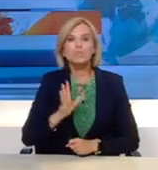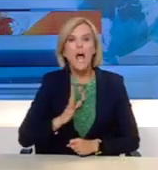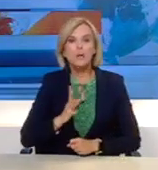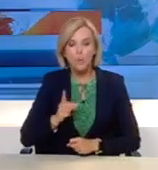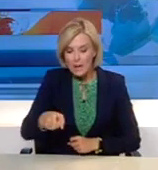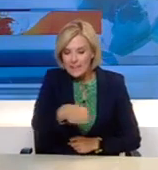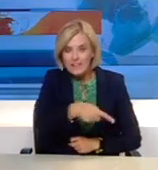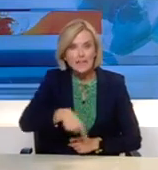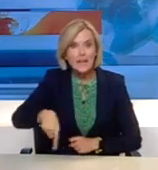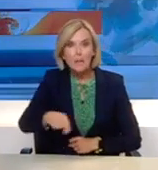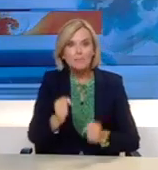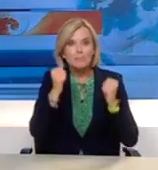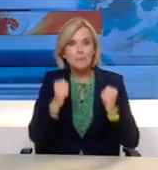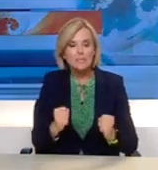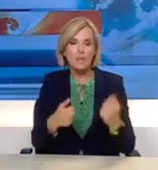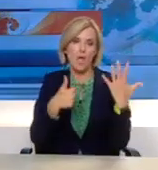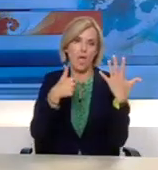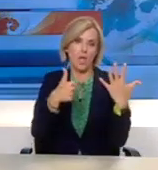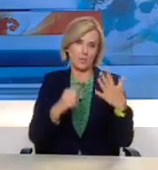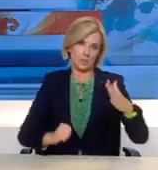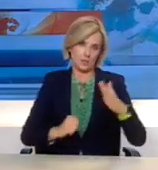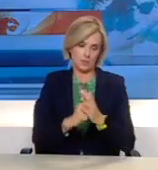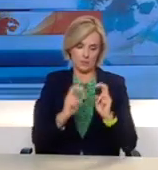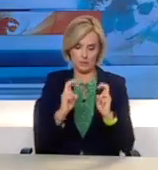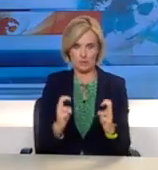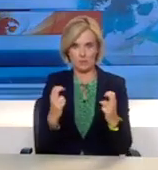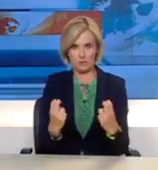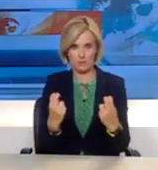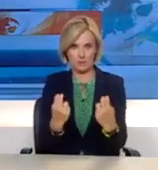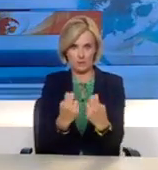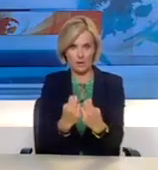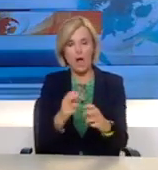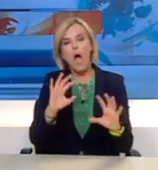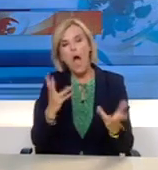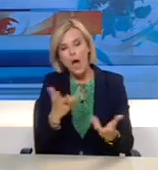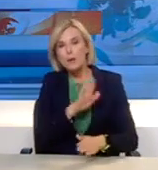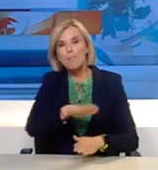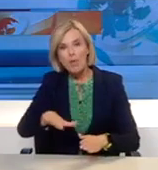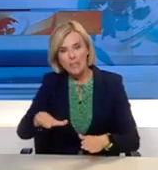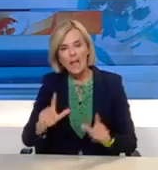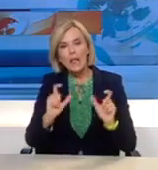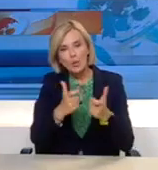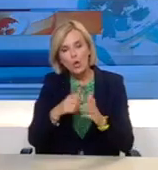6 άτομα, ενώ δεν υφίσταται όριο σε περίπτωση οικογενείας με ανήλικα τέκνα. Τέλος, υφίσταται